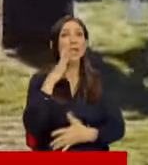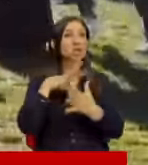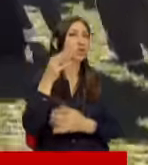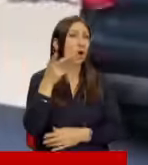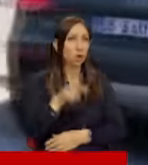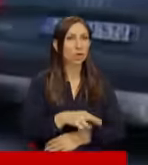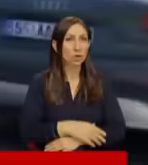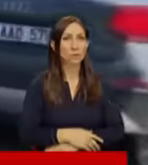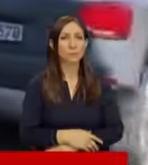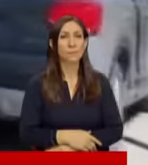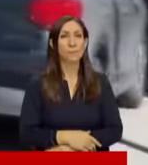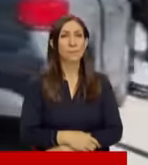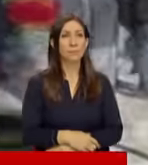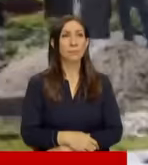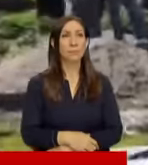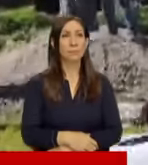kişi hayatını kaybetti.